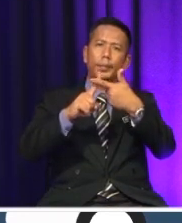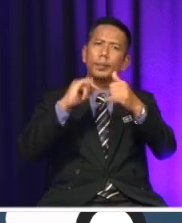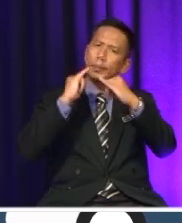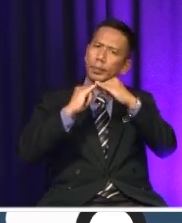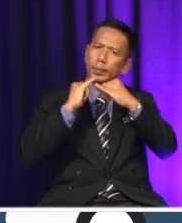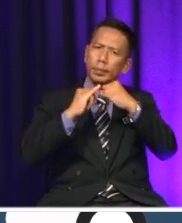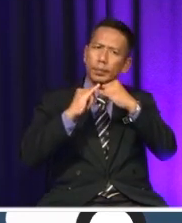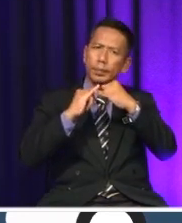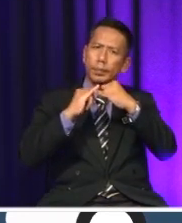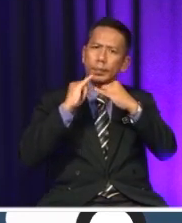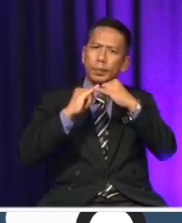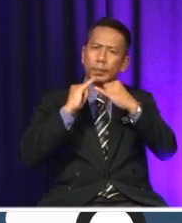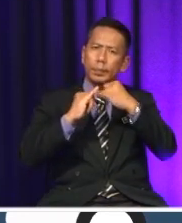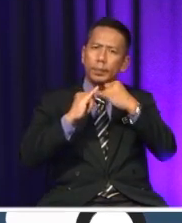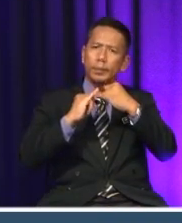terakhir